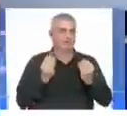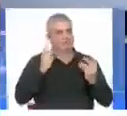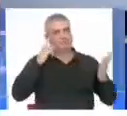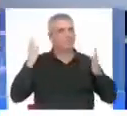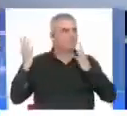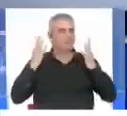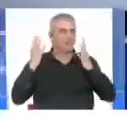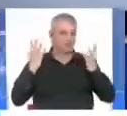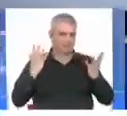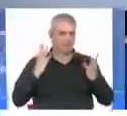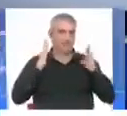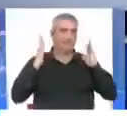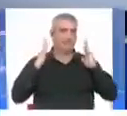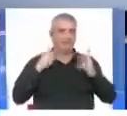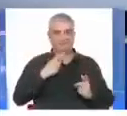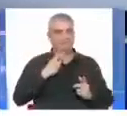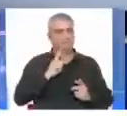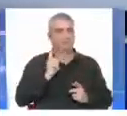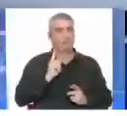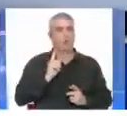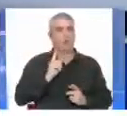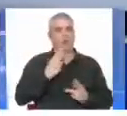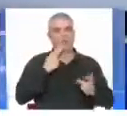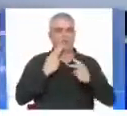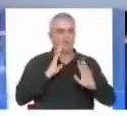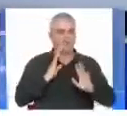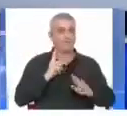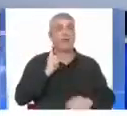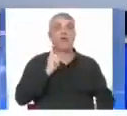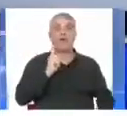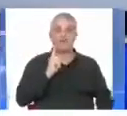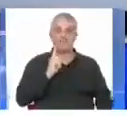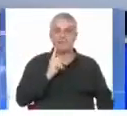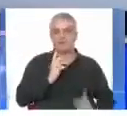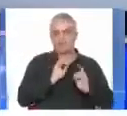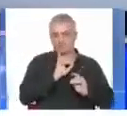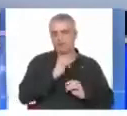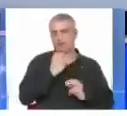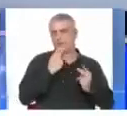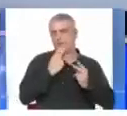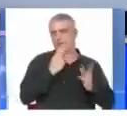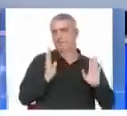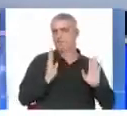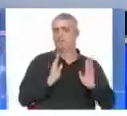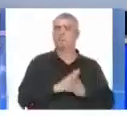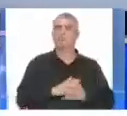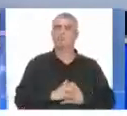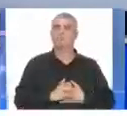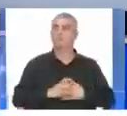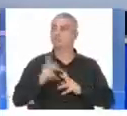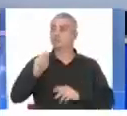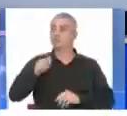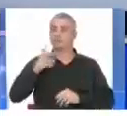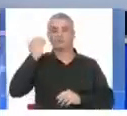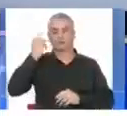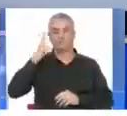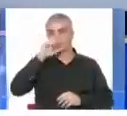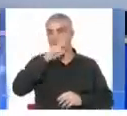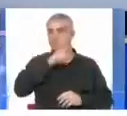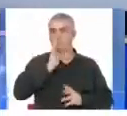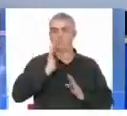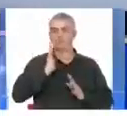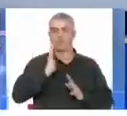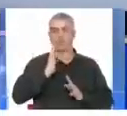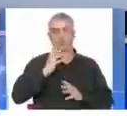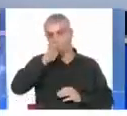מטלטלים ומזעזעים, הם לא מגיבים, okay. אבל בדרכם הם כן מגיבים. לא, זה אלה שופטים שבעבר היו נתפסים כי הם מאוד